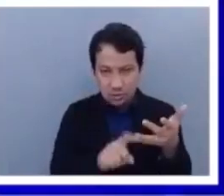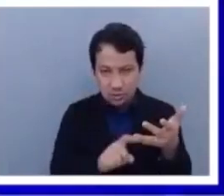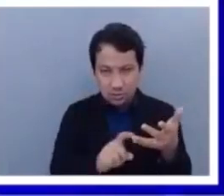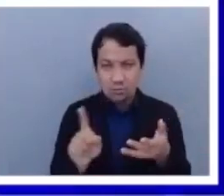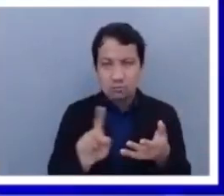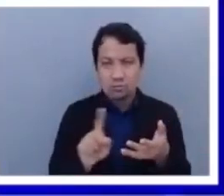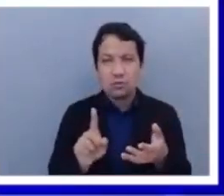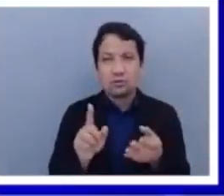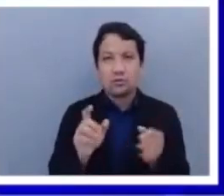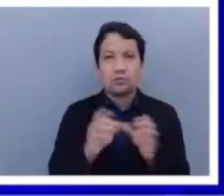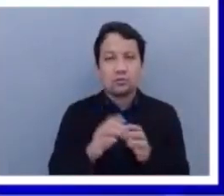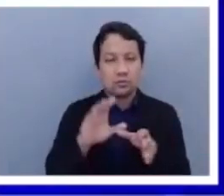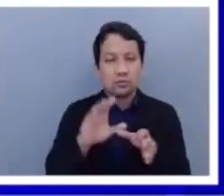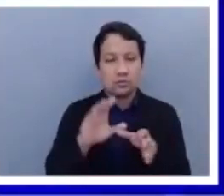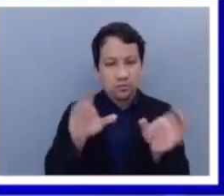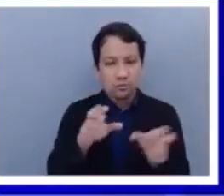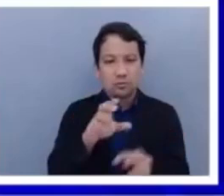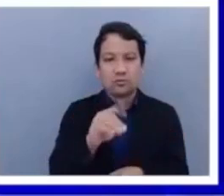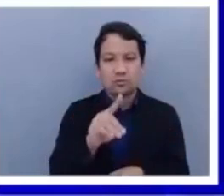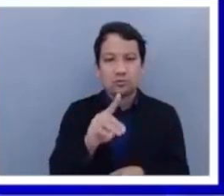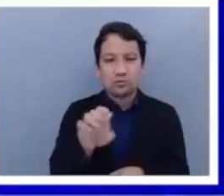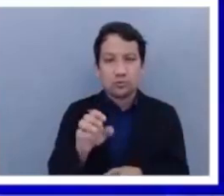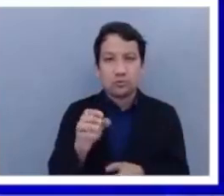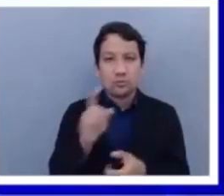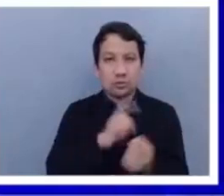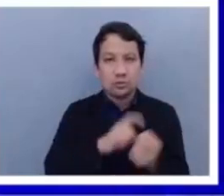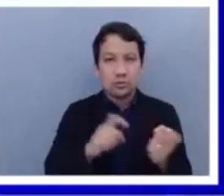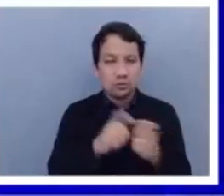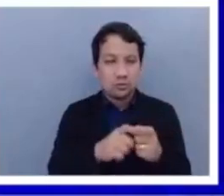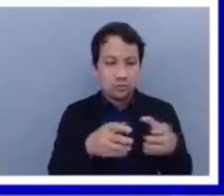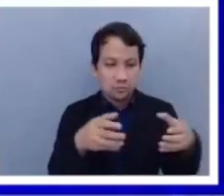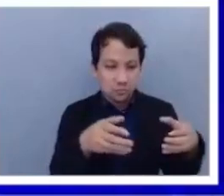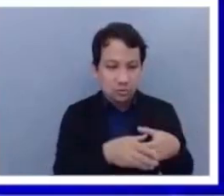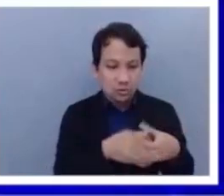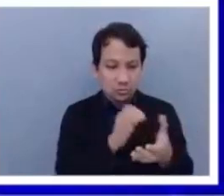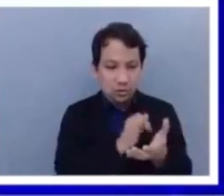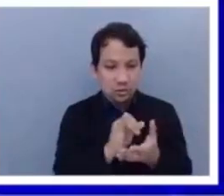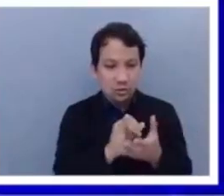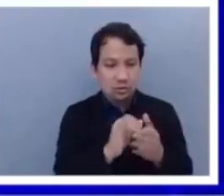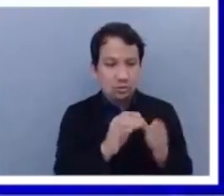code niya, industry, specific sub-industry code. So we can start there.